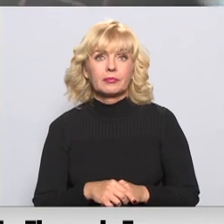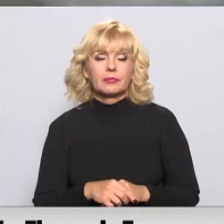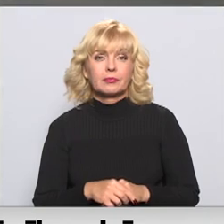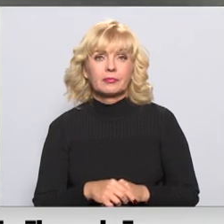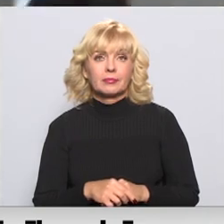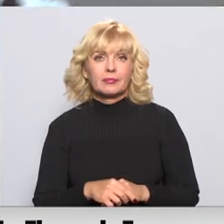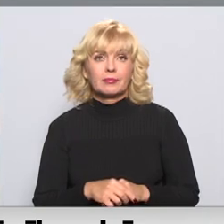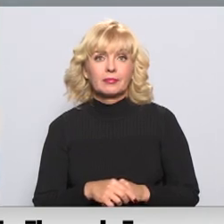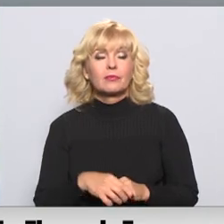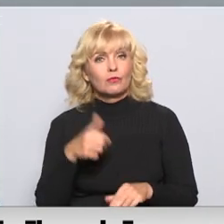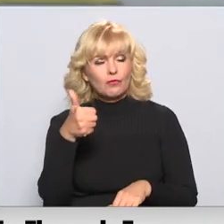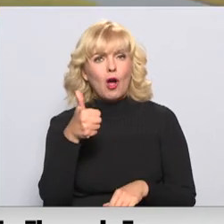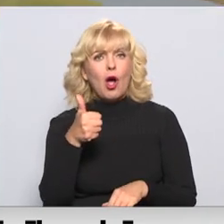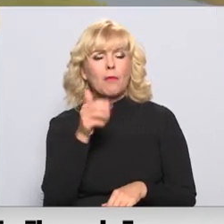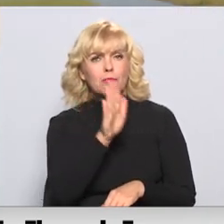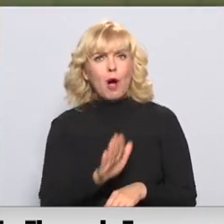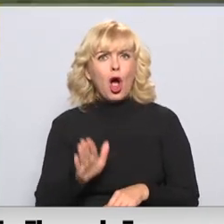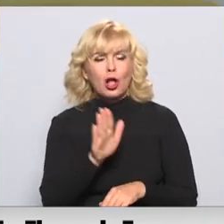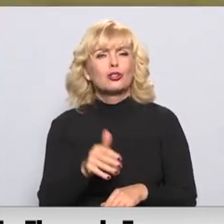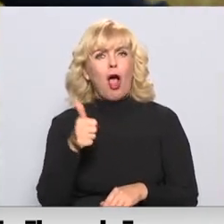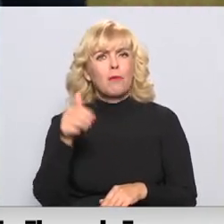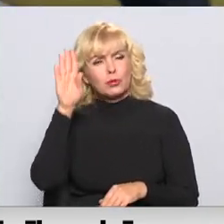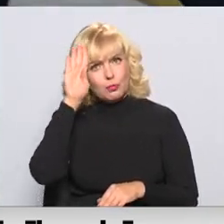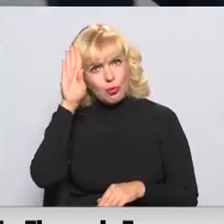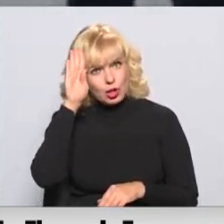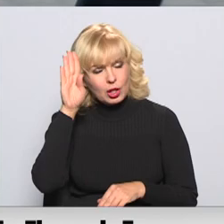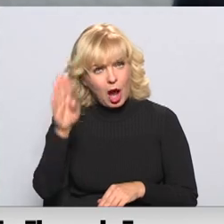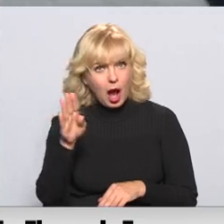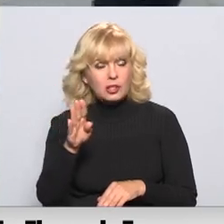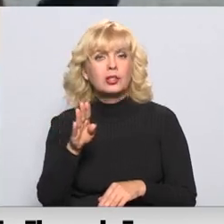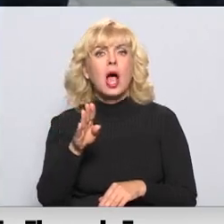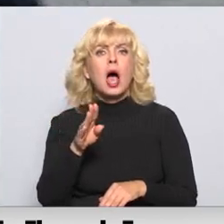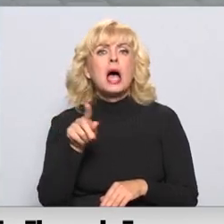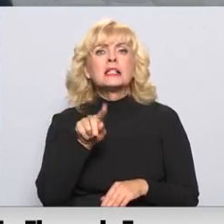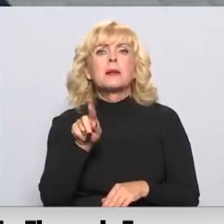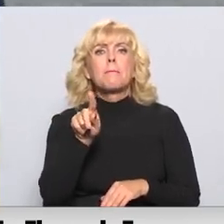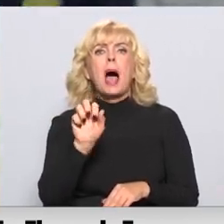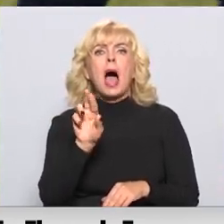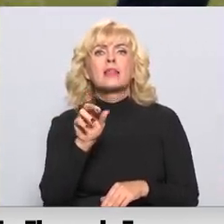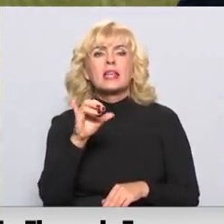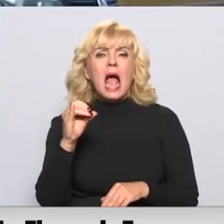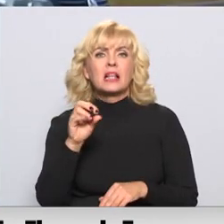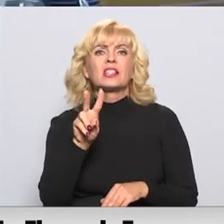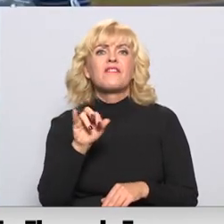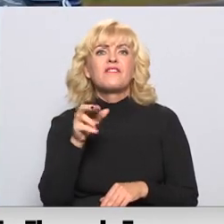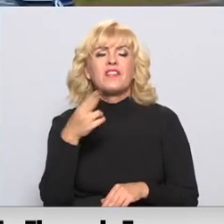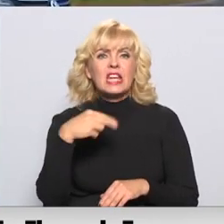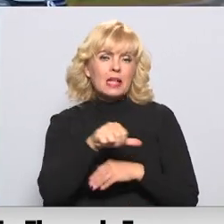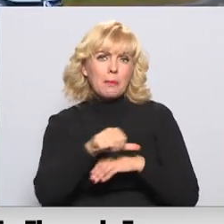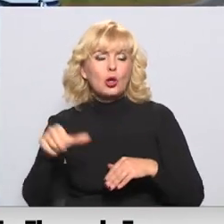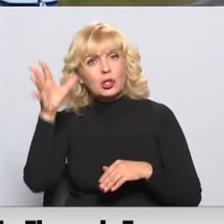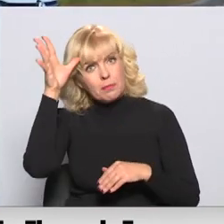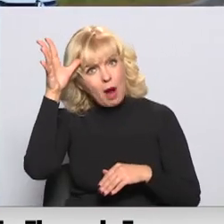Jā, malacis. Labs puikā. Springers Panels Bono ir viens no valsts ieņēmumu dienesta muitas